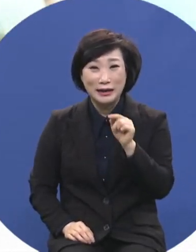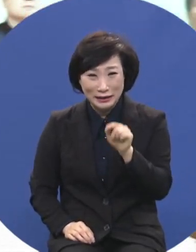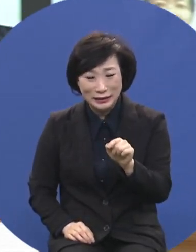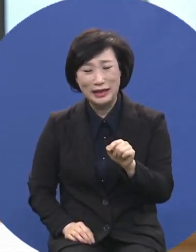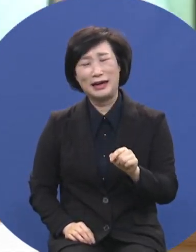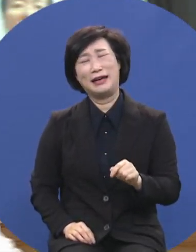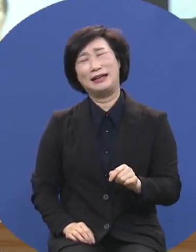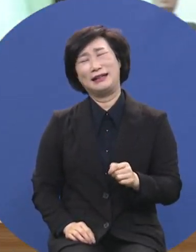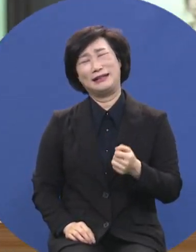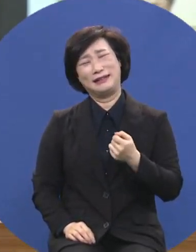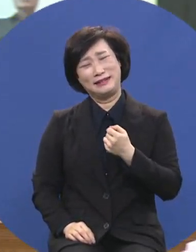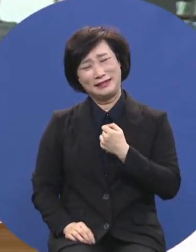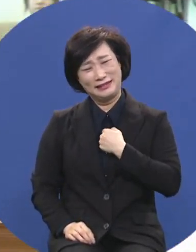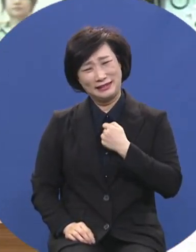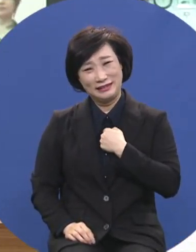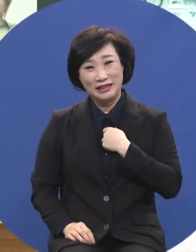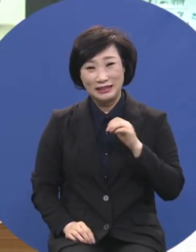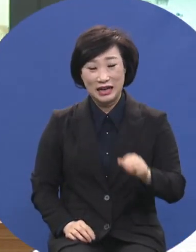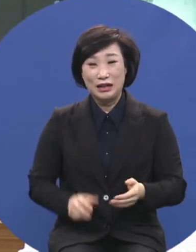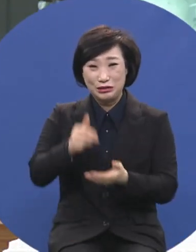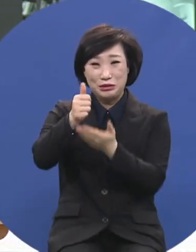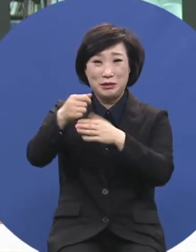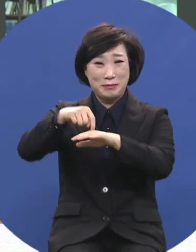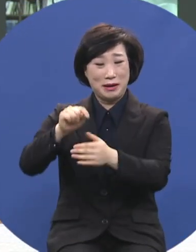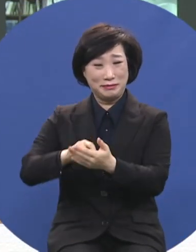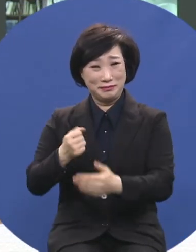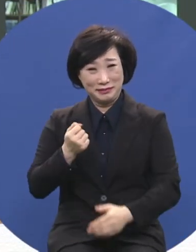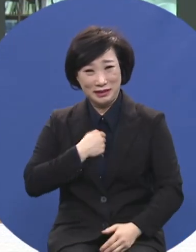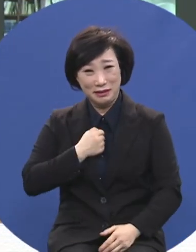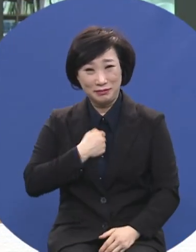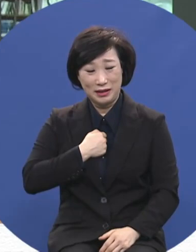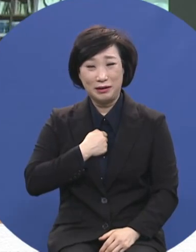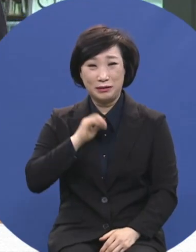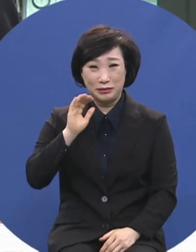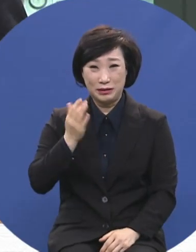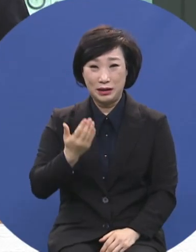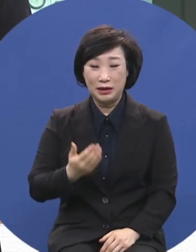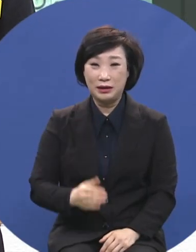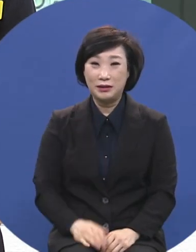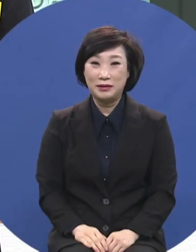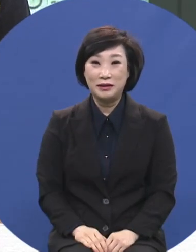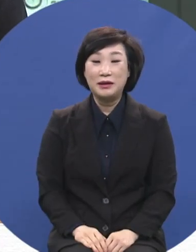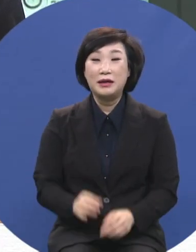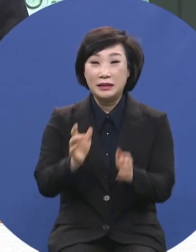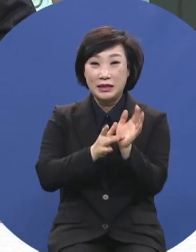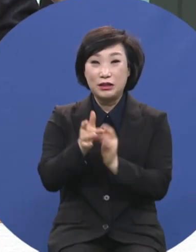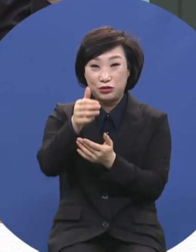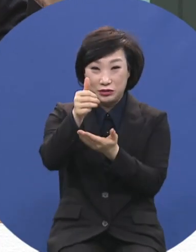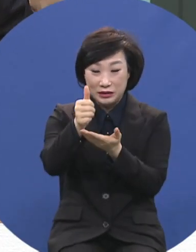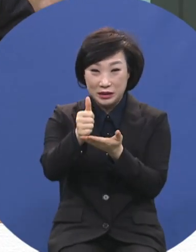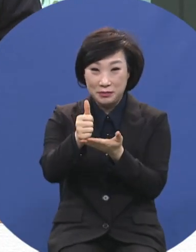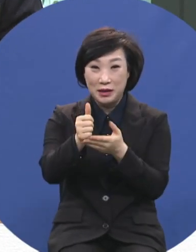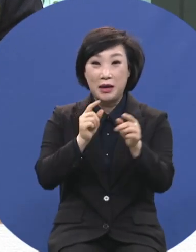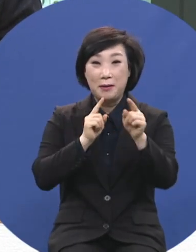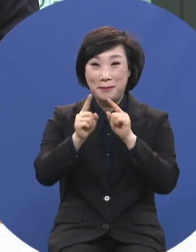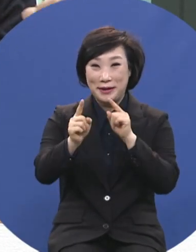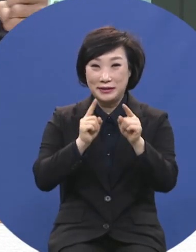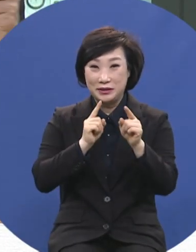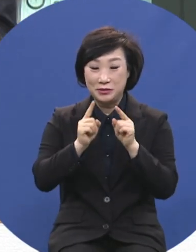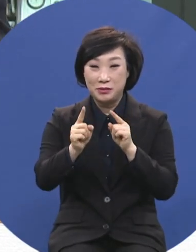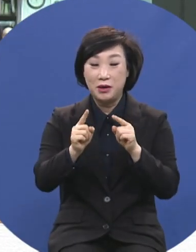이것이 얼마나 주님을 답답하게 하나. 이렇게 예수님께서